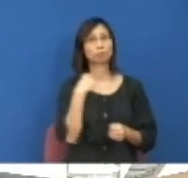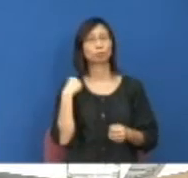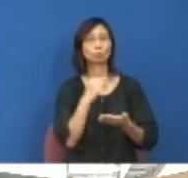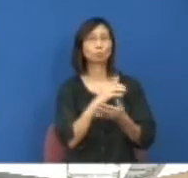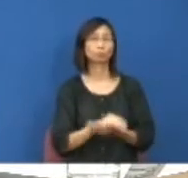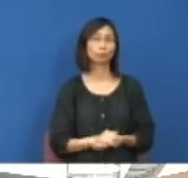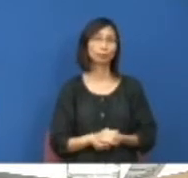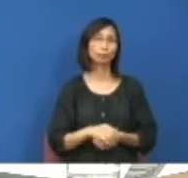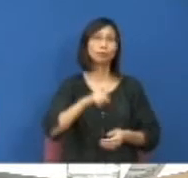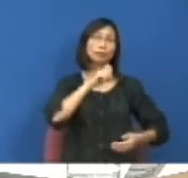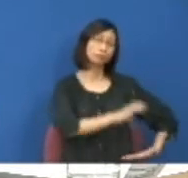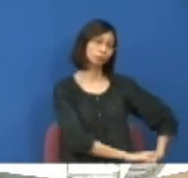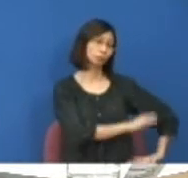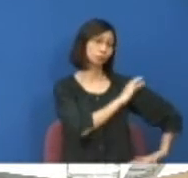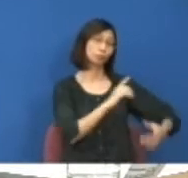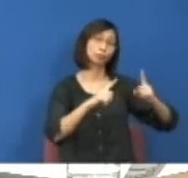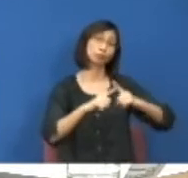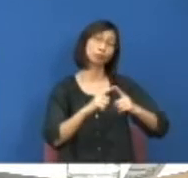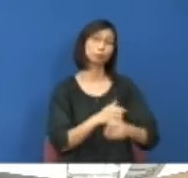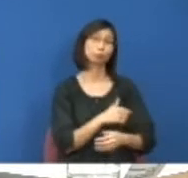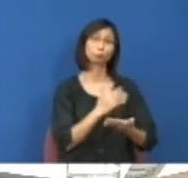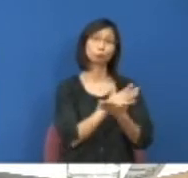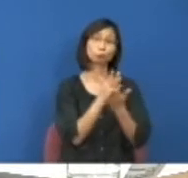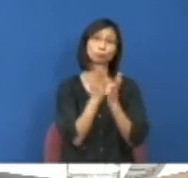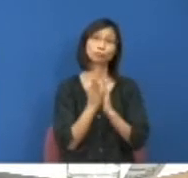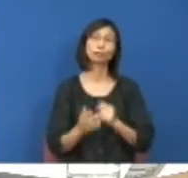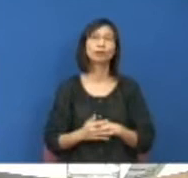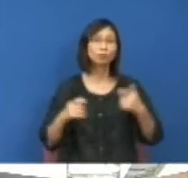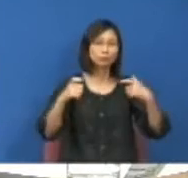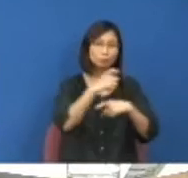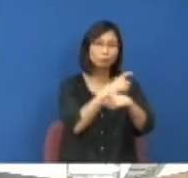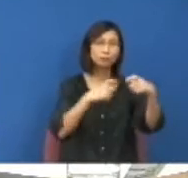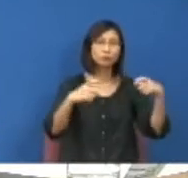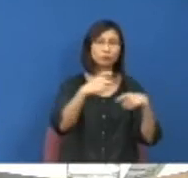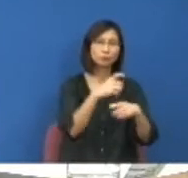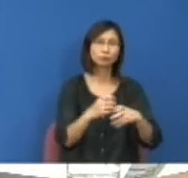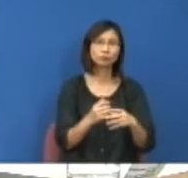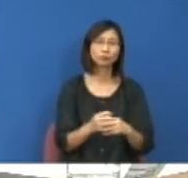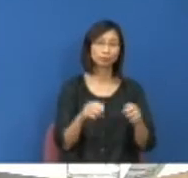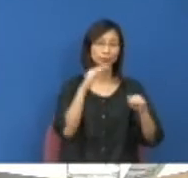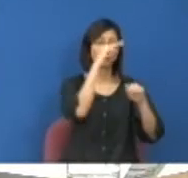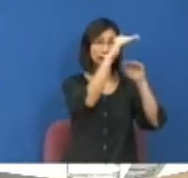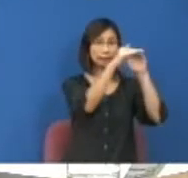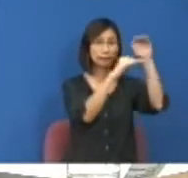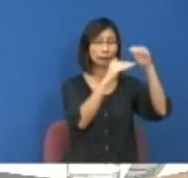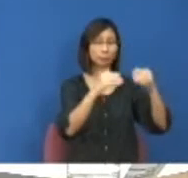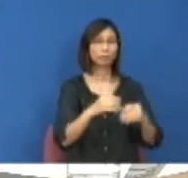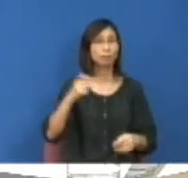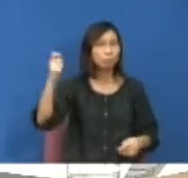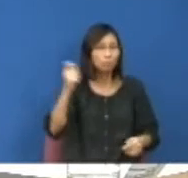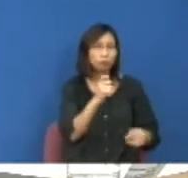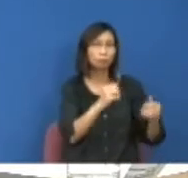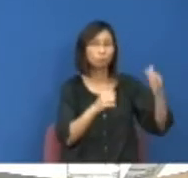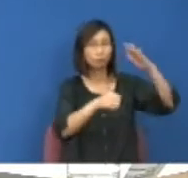係趕落台之後咧，呢、這個資產階級好快就鎮壓無產階級，即工人階級啊。咁呢個就係話。點解會